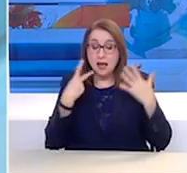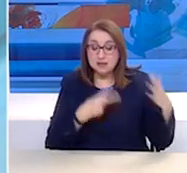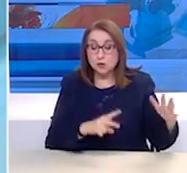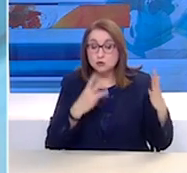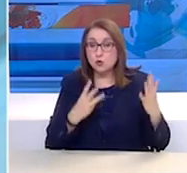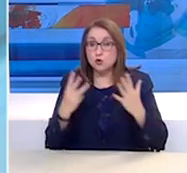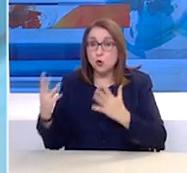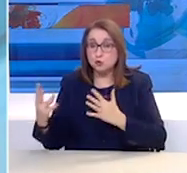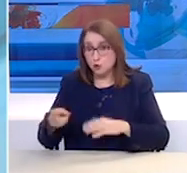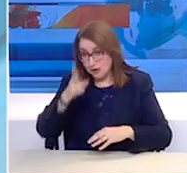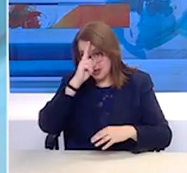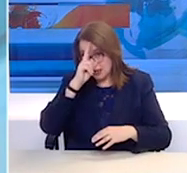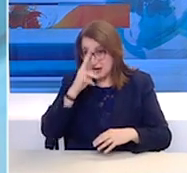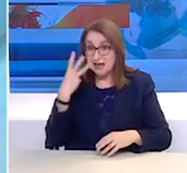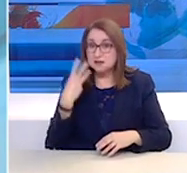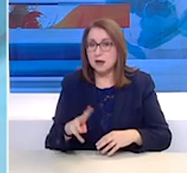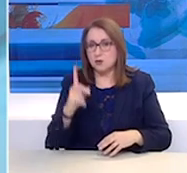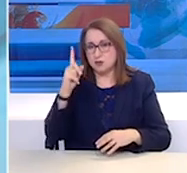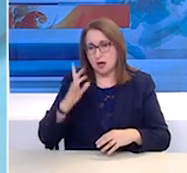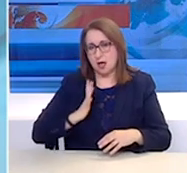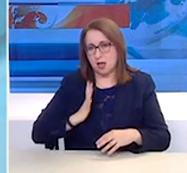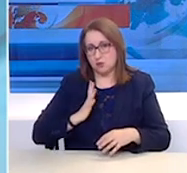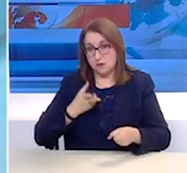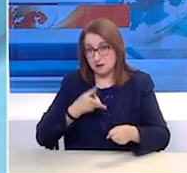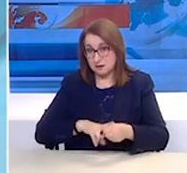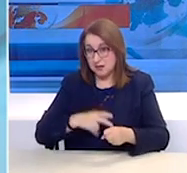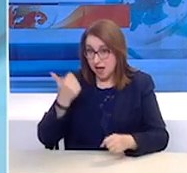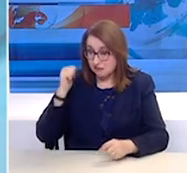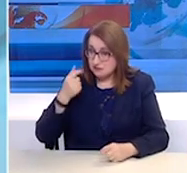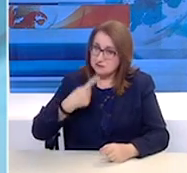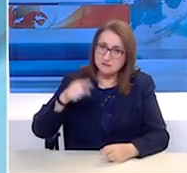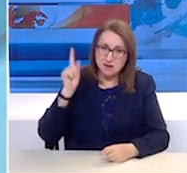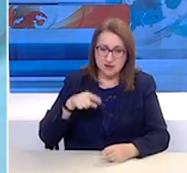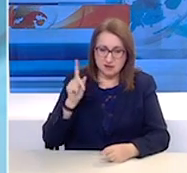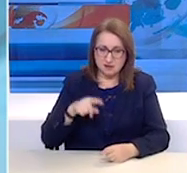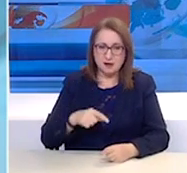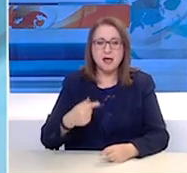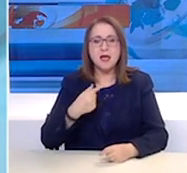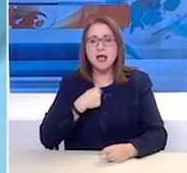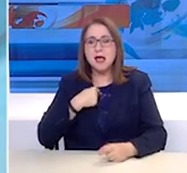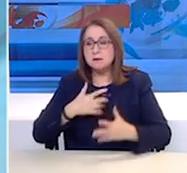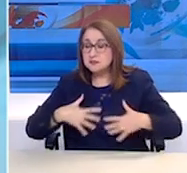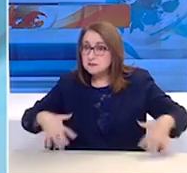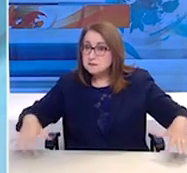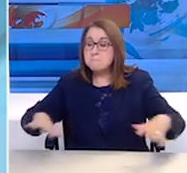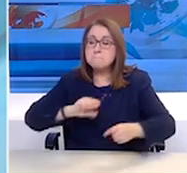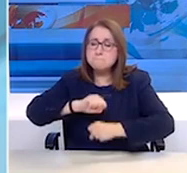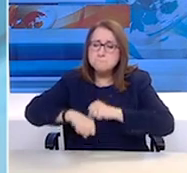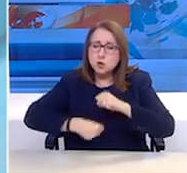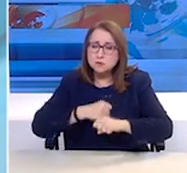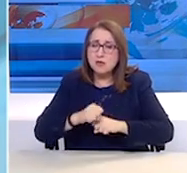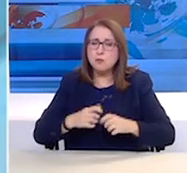778 και η Γερμανία 301 θανάτους. Η κοινή προσπάθεια απέναντι στον ιό συνεχίζεται. Ο